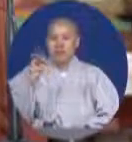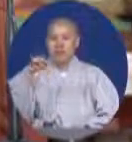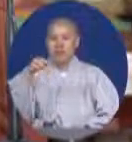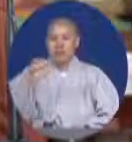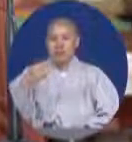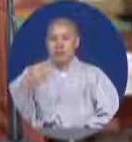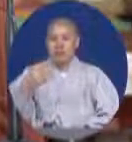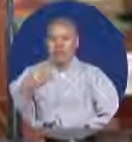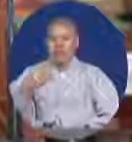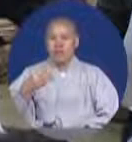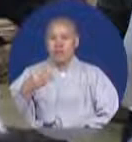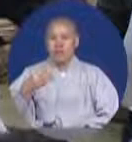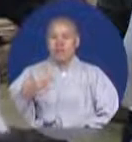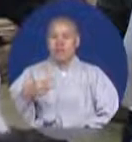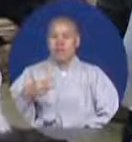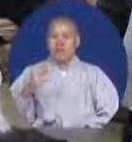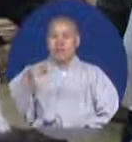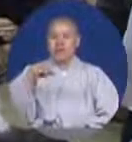천하무여불이요